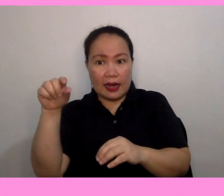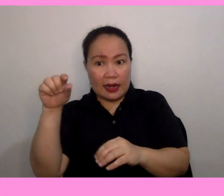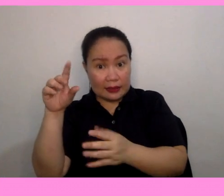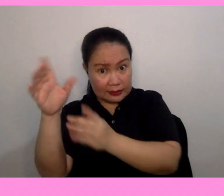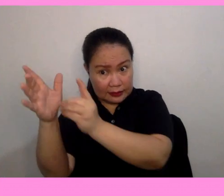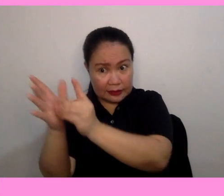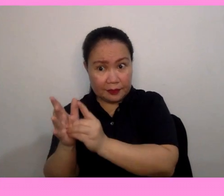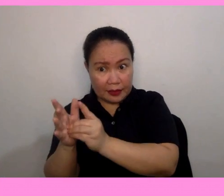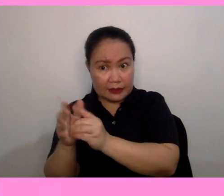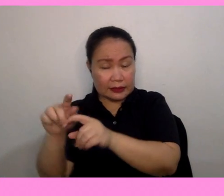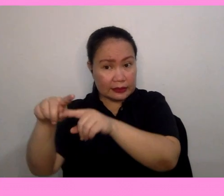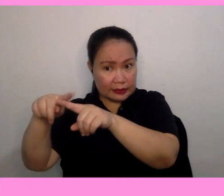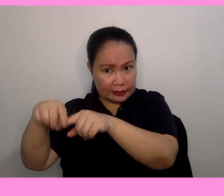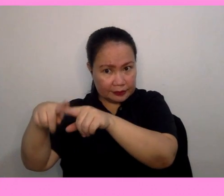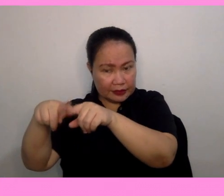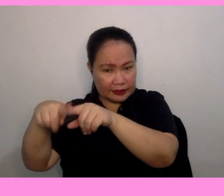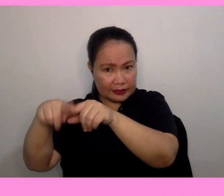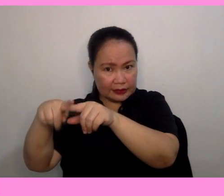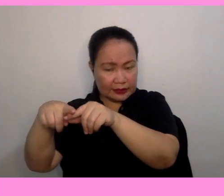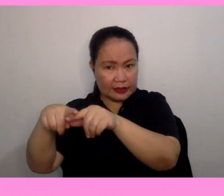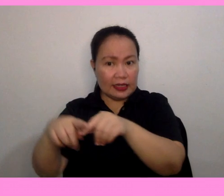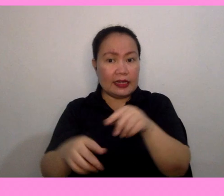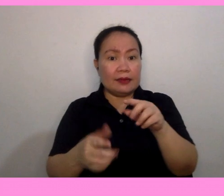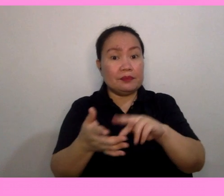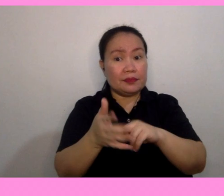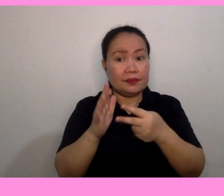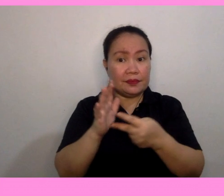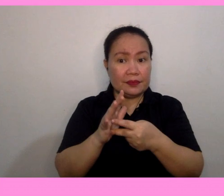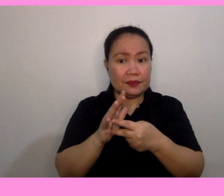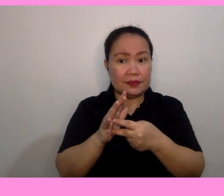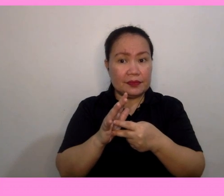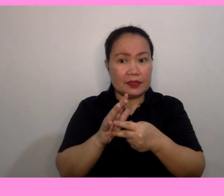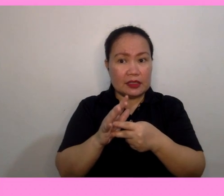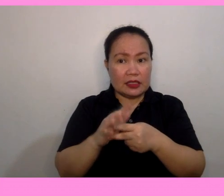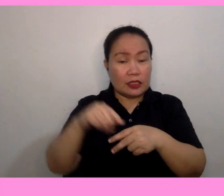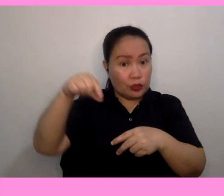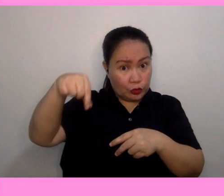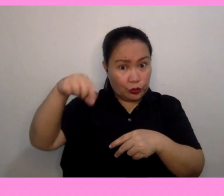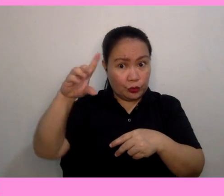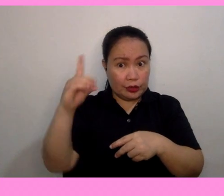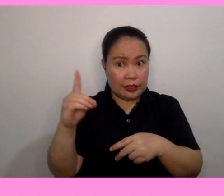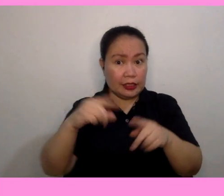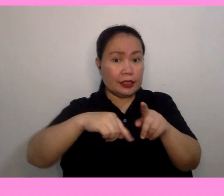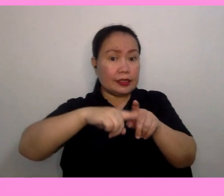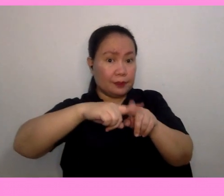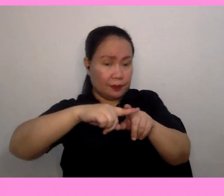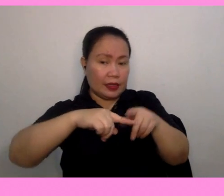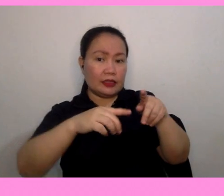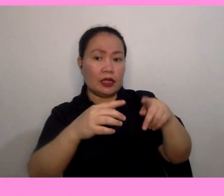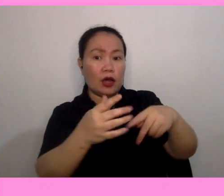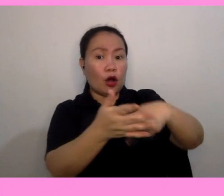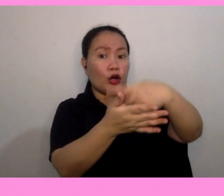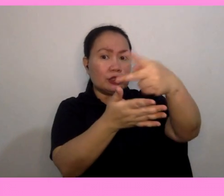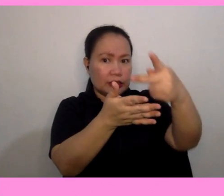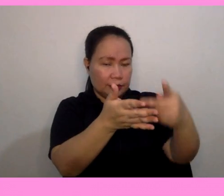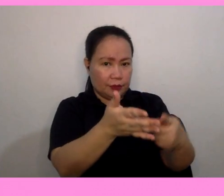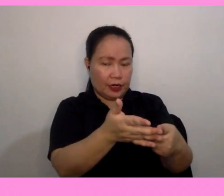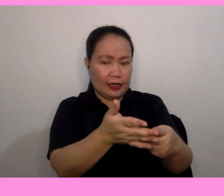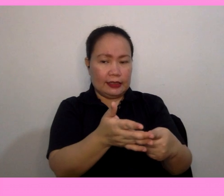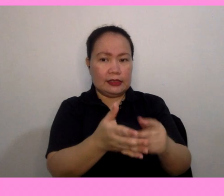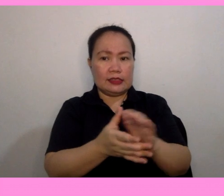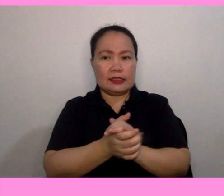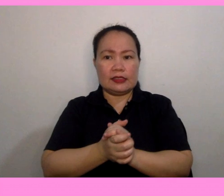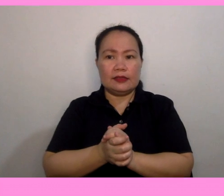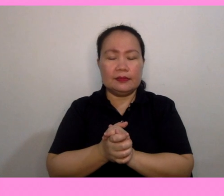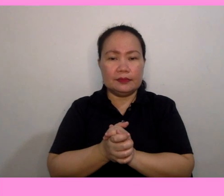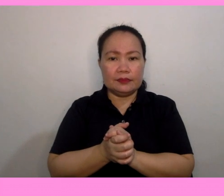sabihin, nakabatay ang QD sa pagbabago ng presyo. Ang presyo ang nakapagpapabago sa dami ng handa at kayang bilhin